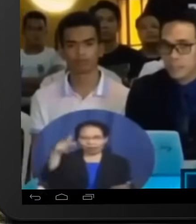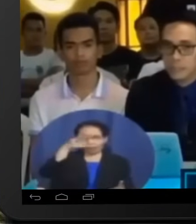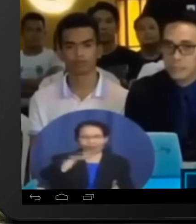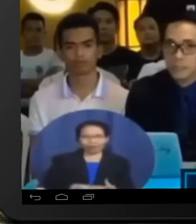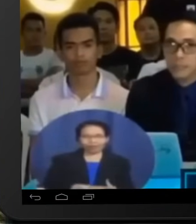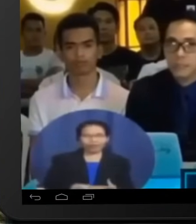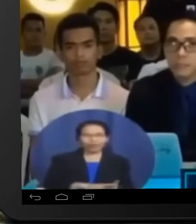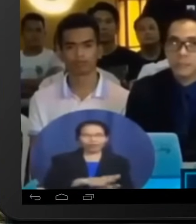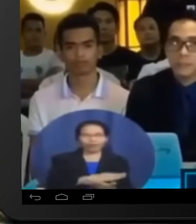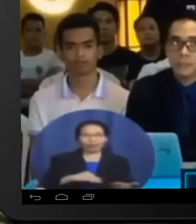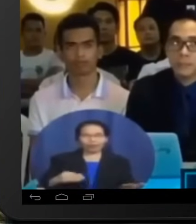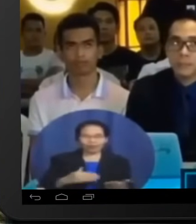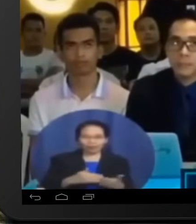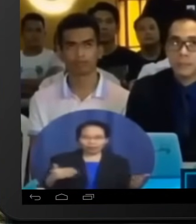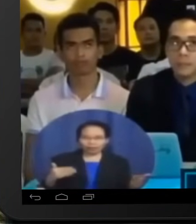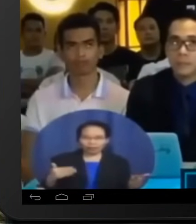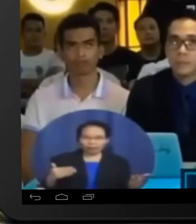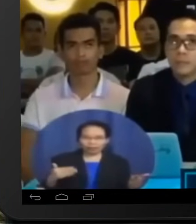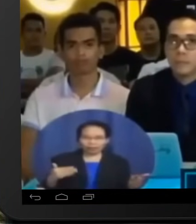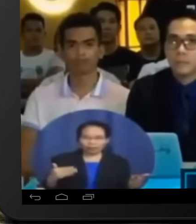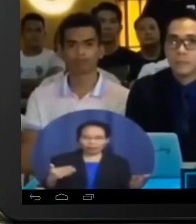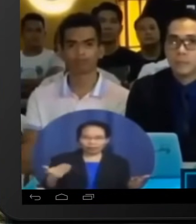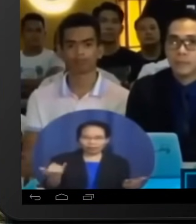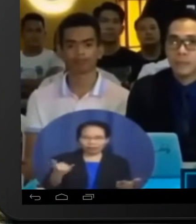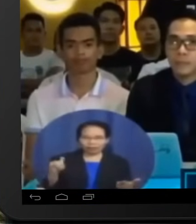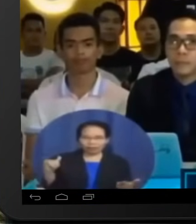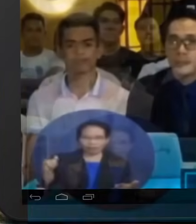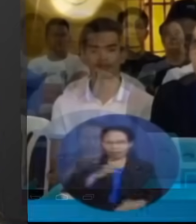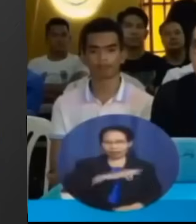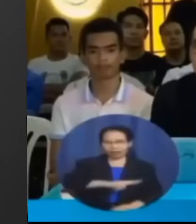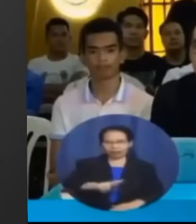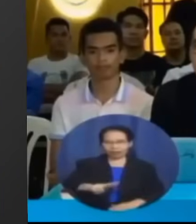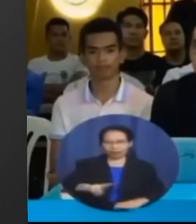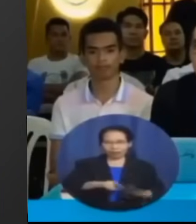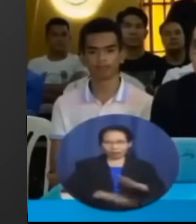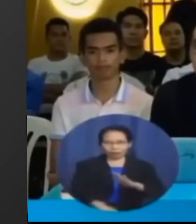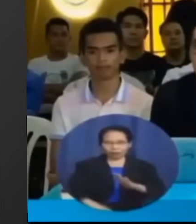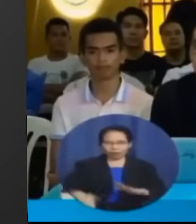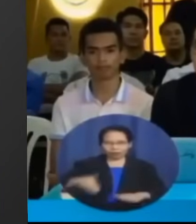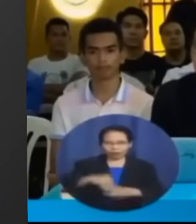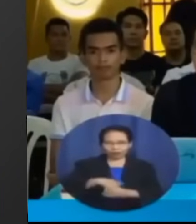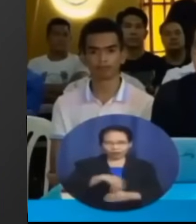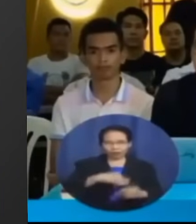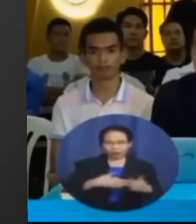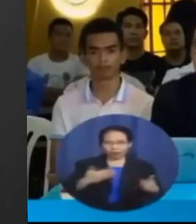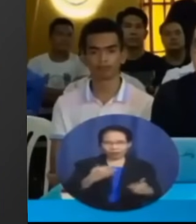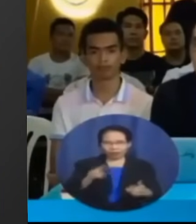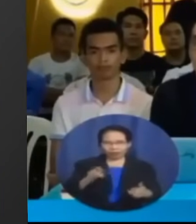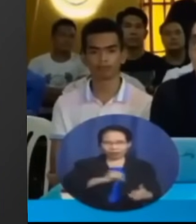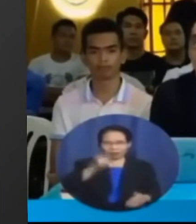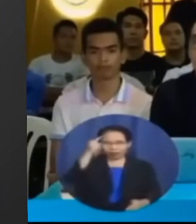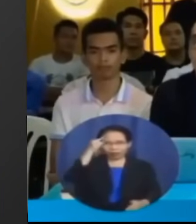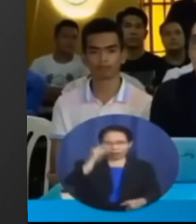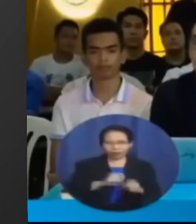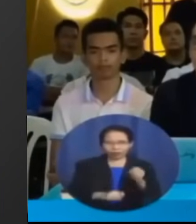sa kanilang kinagisnan, kontra sa kanilang mga iniisip, ituturing ka na agad na